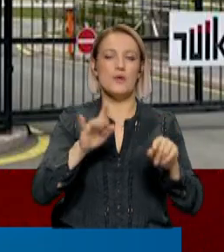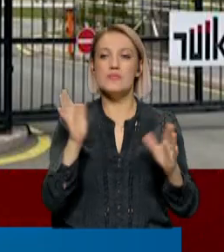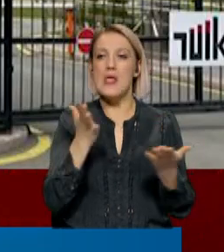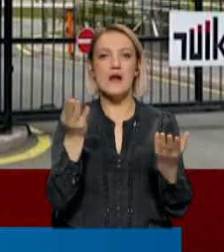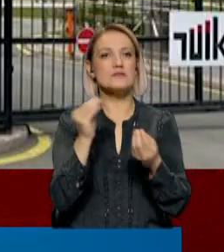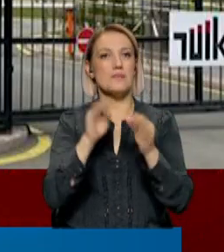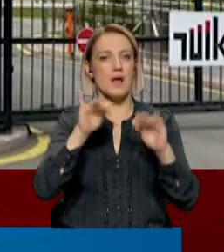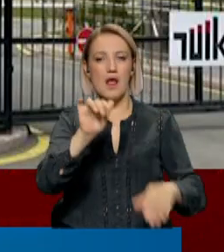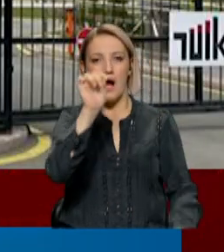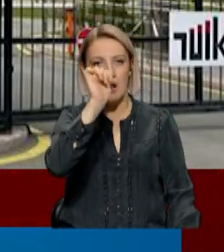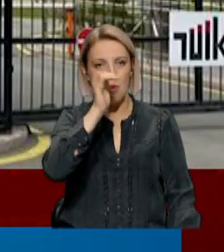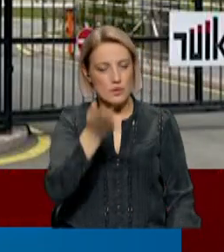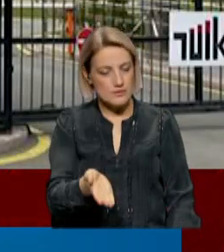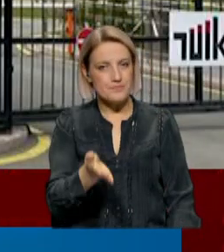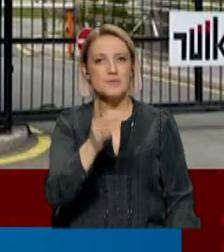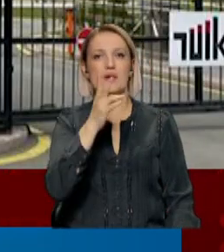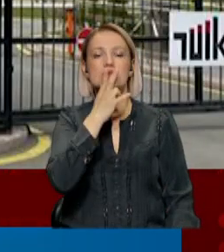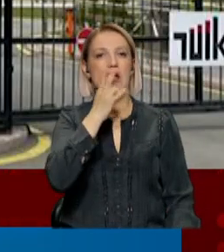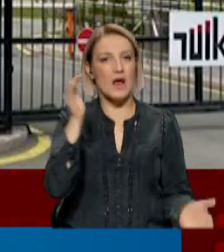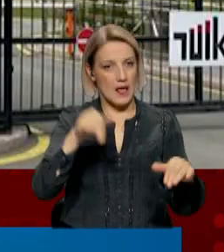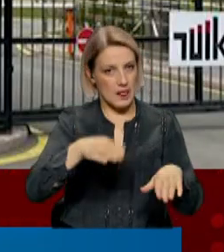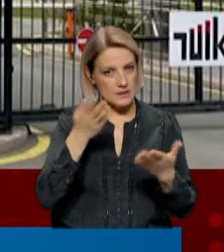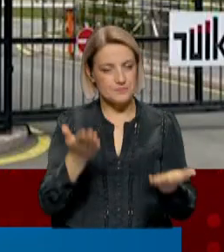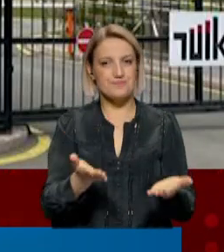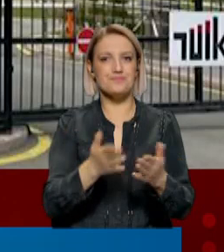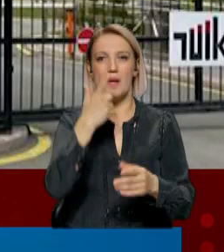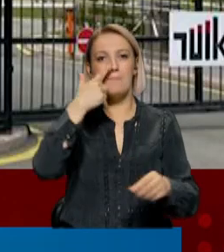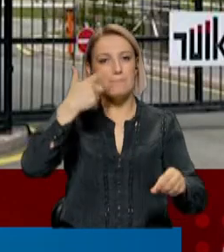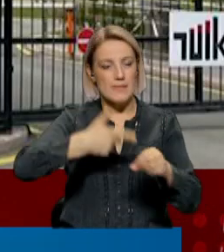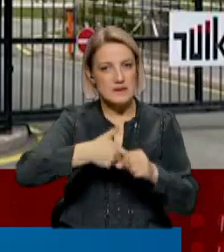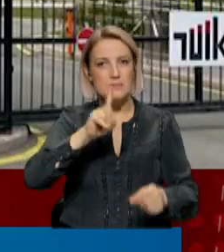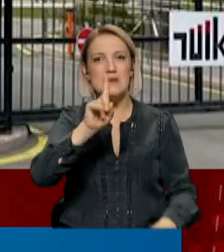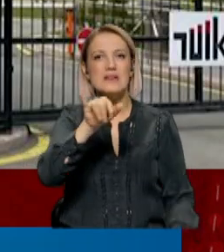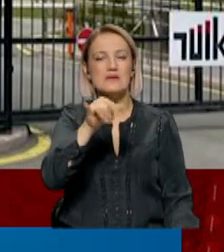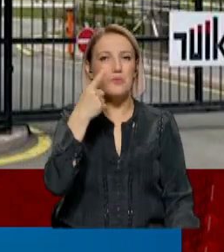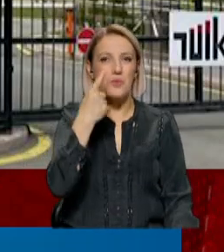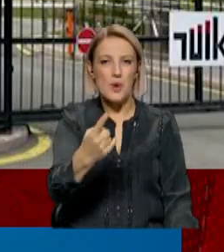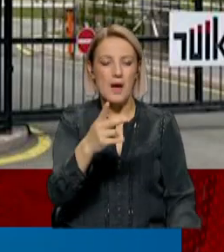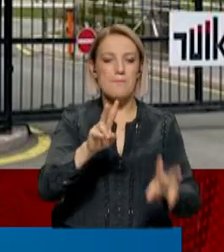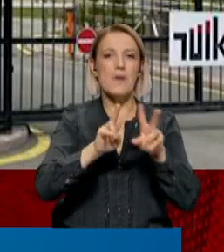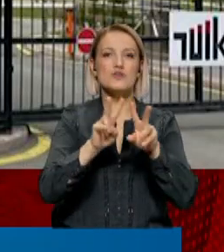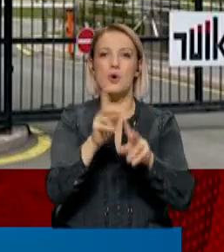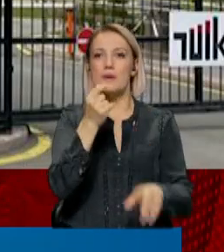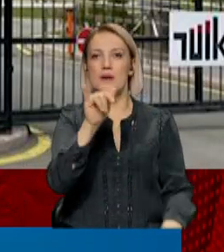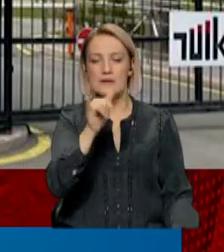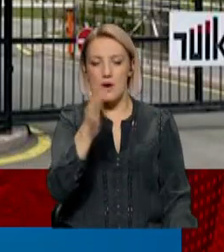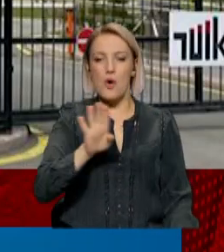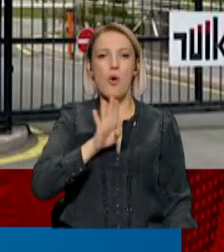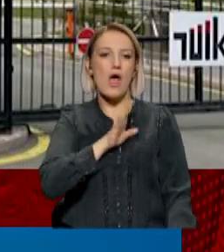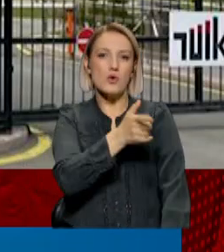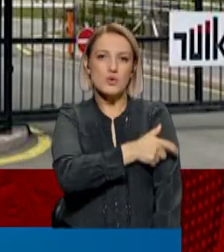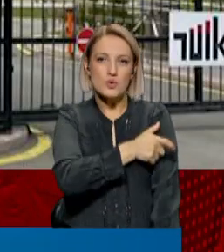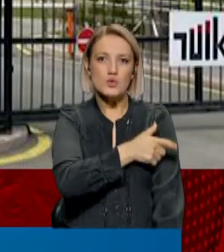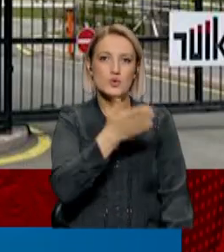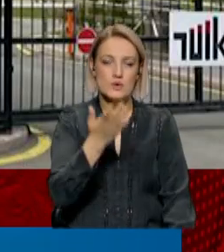geldi? Alkollü içeceklere geldi, tütün mamullerine geldi, benzinin litre fiyatı, mazotun litre fiyatı, öğrenci yurtları,